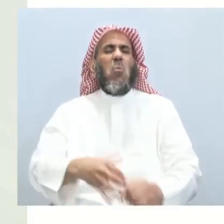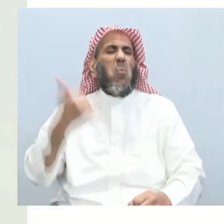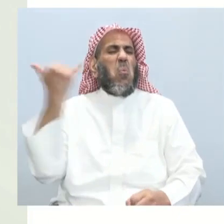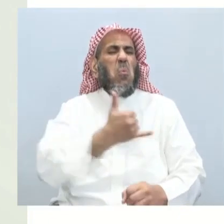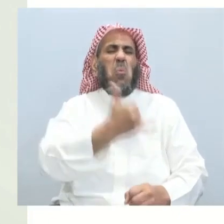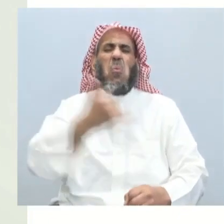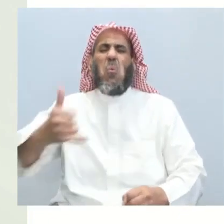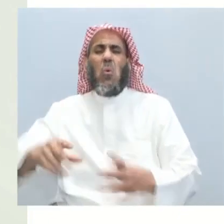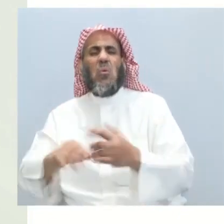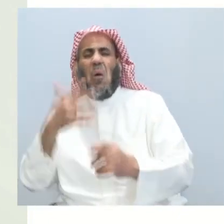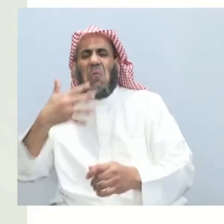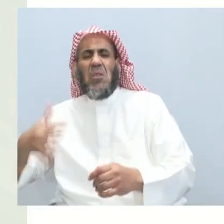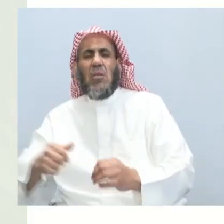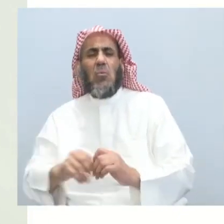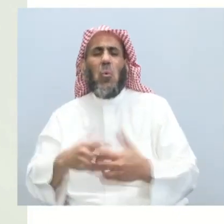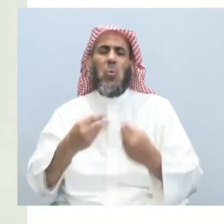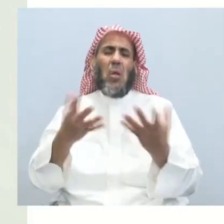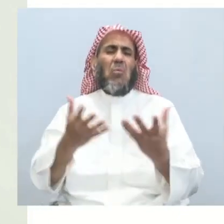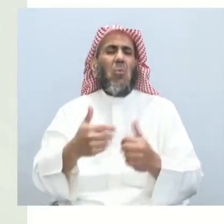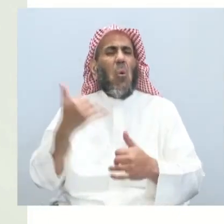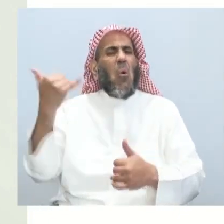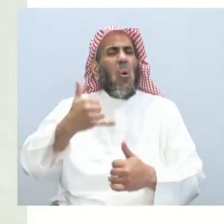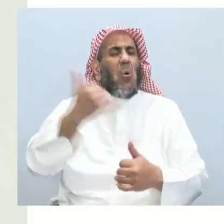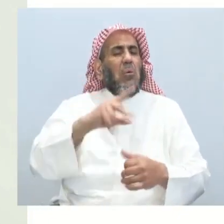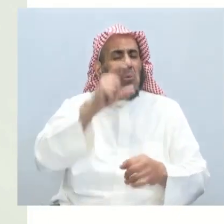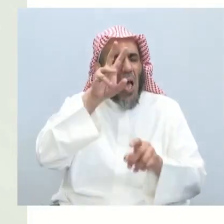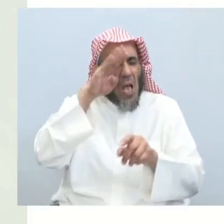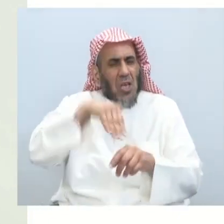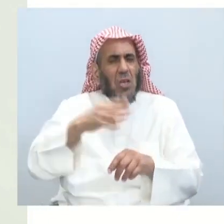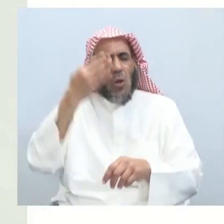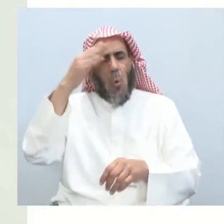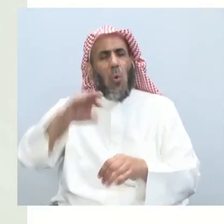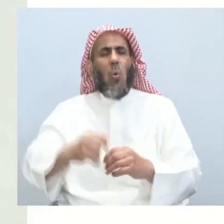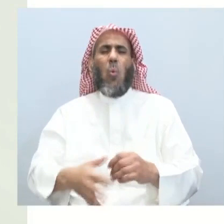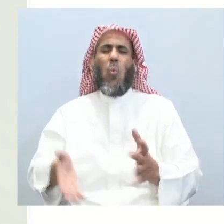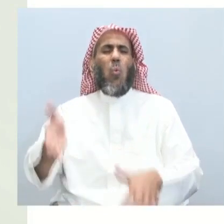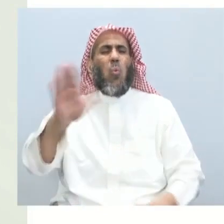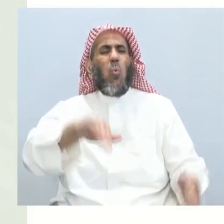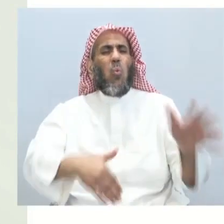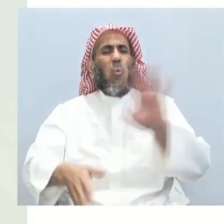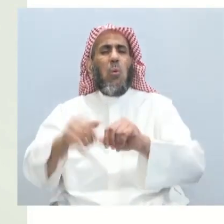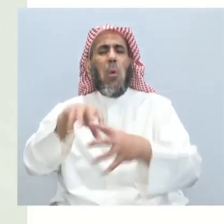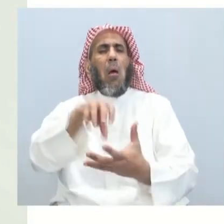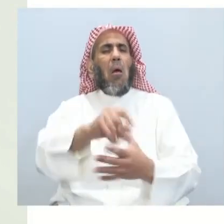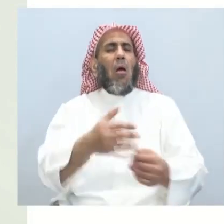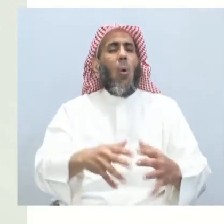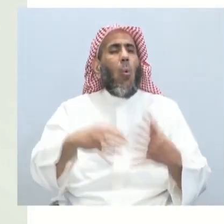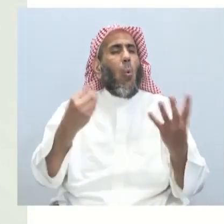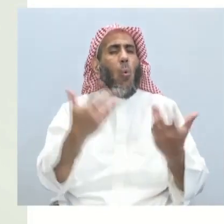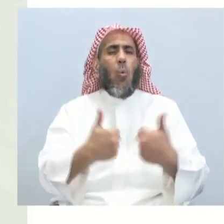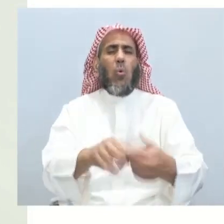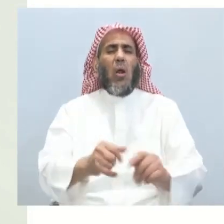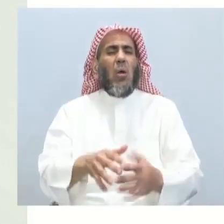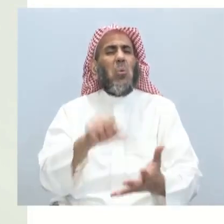عصبه الحق فتيه هداه رضاه ساجدين وركع وكم دمروا من مربع كان اهلا فقد